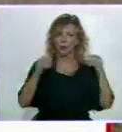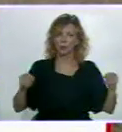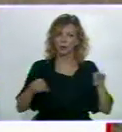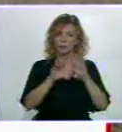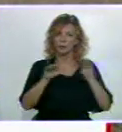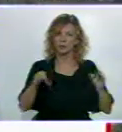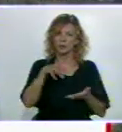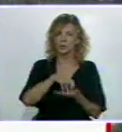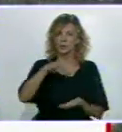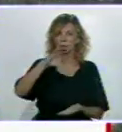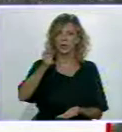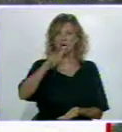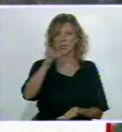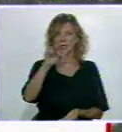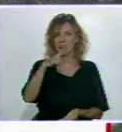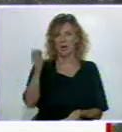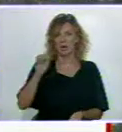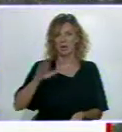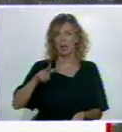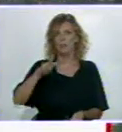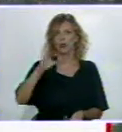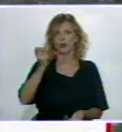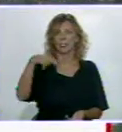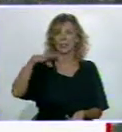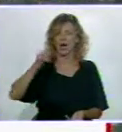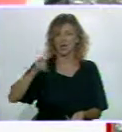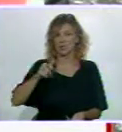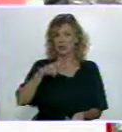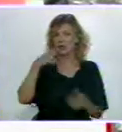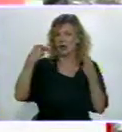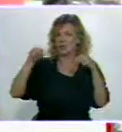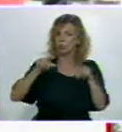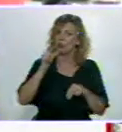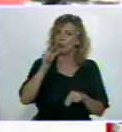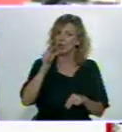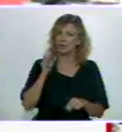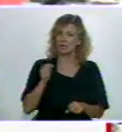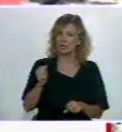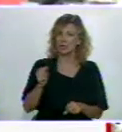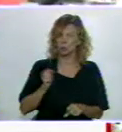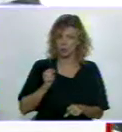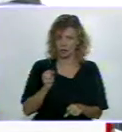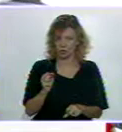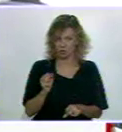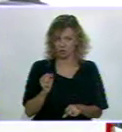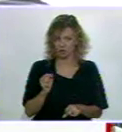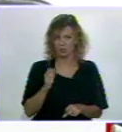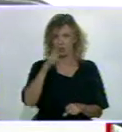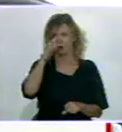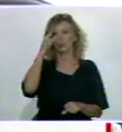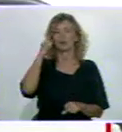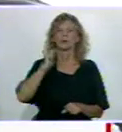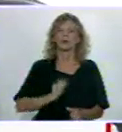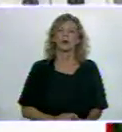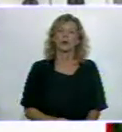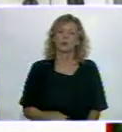de cazare, cea mai mare scădere înregistrându-se la Voinasa. Paradoxal însă, numărul turiștilor a crescut în ultimii ani, fiind și turiști străini care au ales să